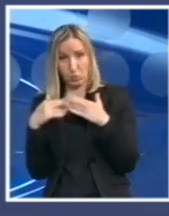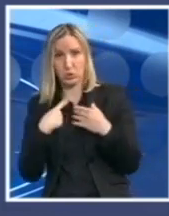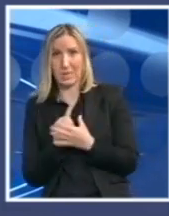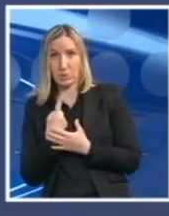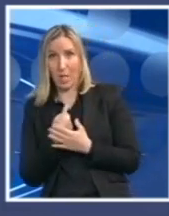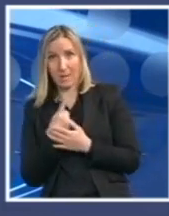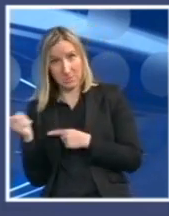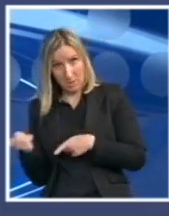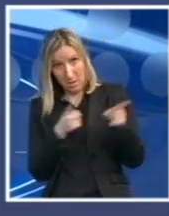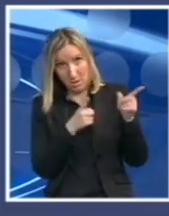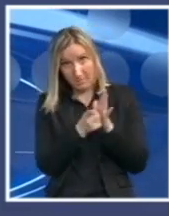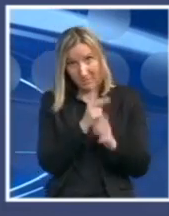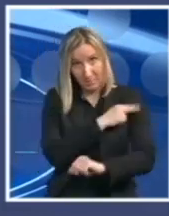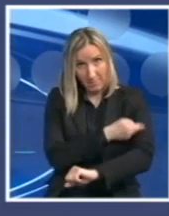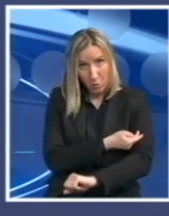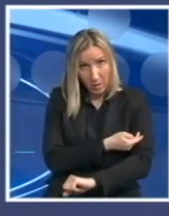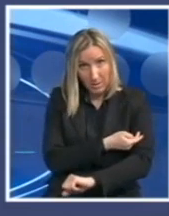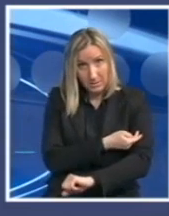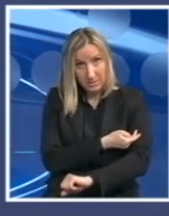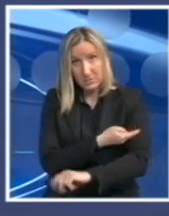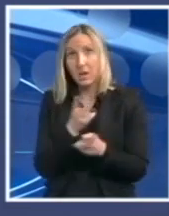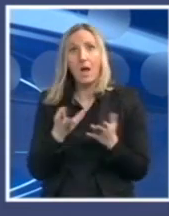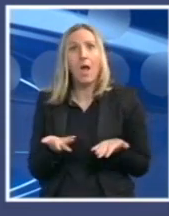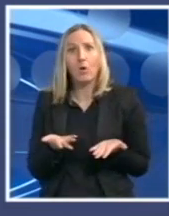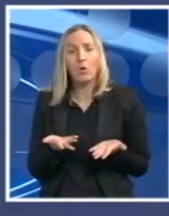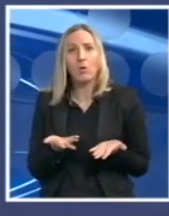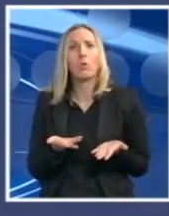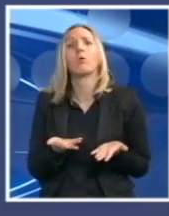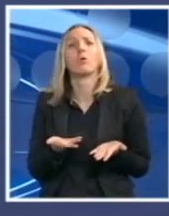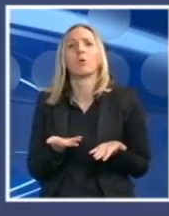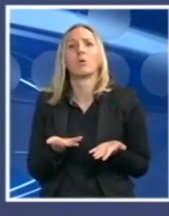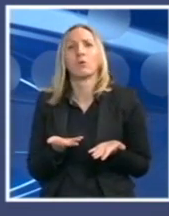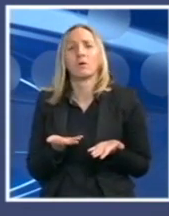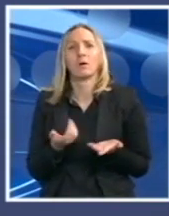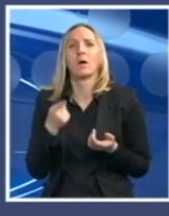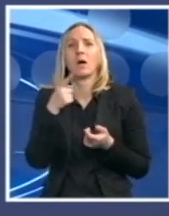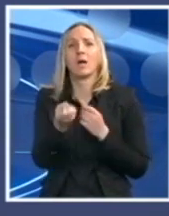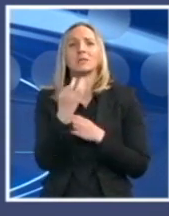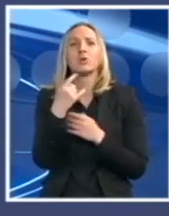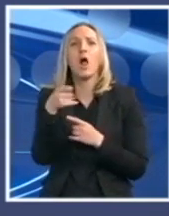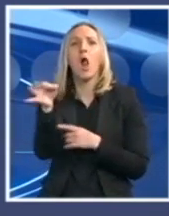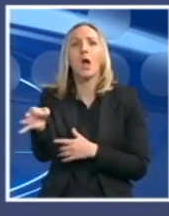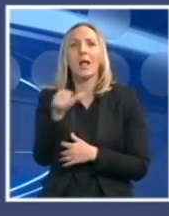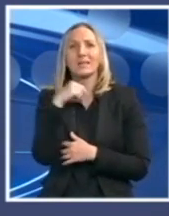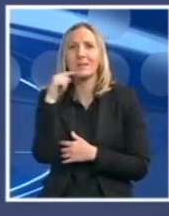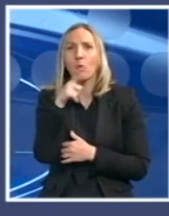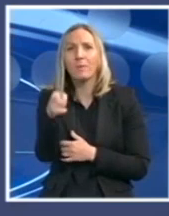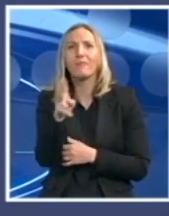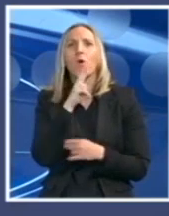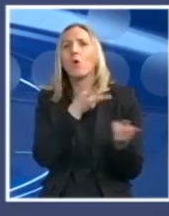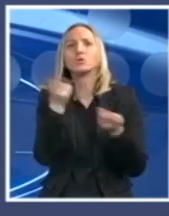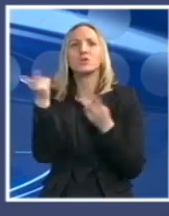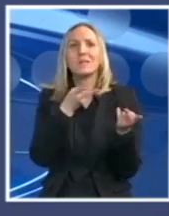izolaciji biti smeštene u privremene bolnice i kako će izgledati ta procedura? Tu instrukciju su dobile lokalne samouprave, pa ko će